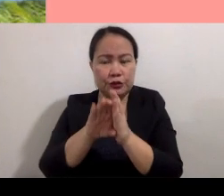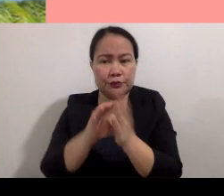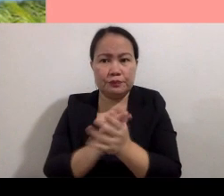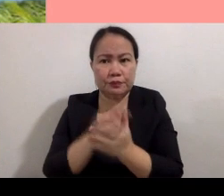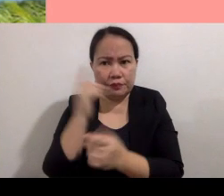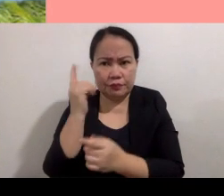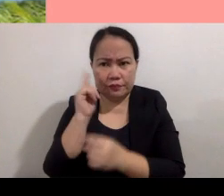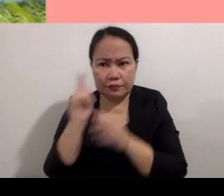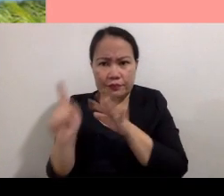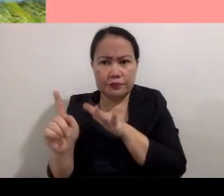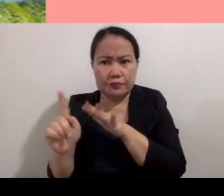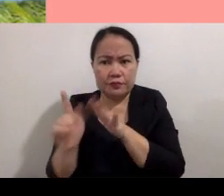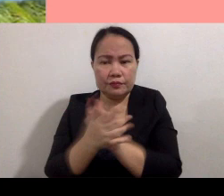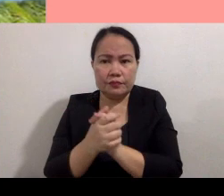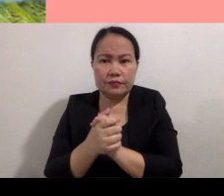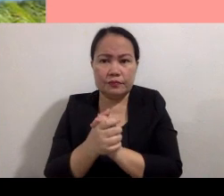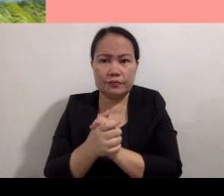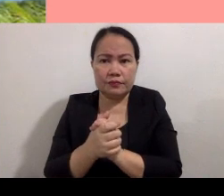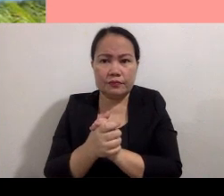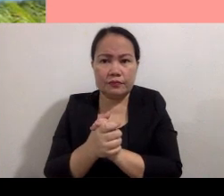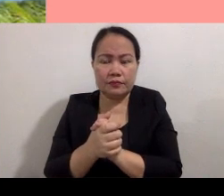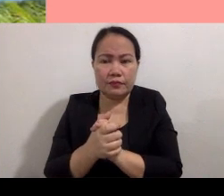Pangatlong larawan.